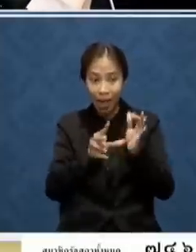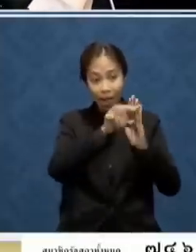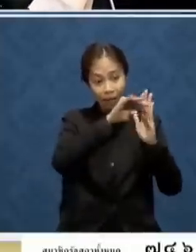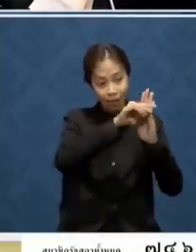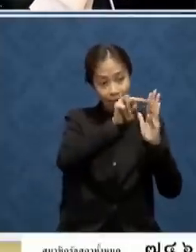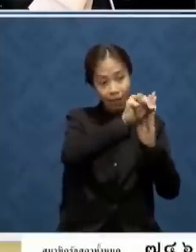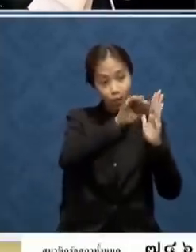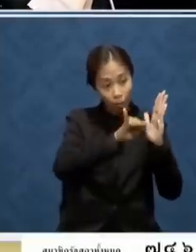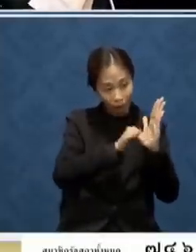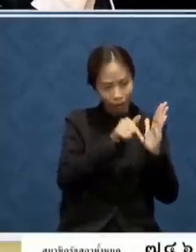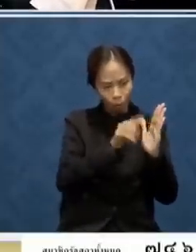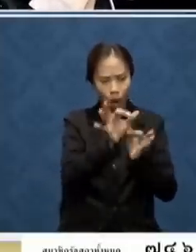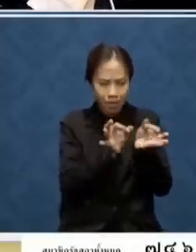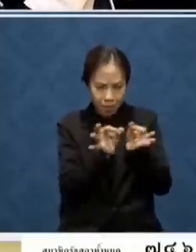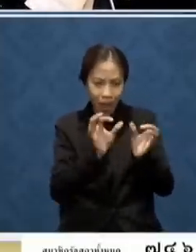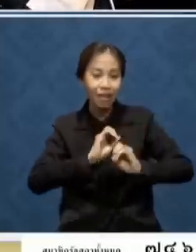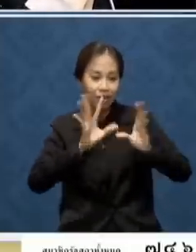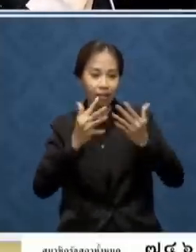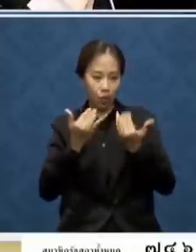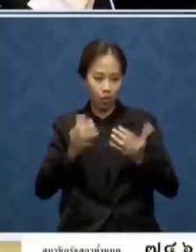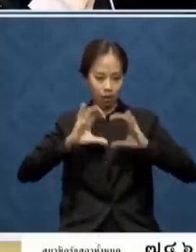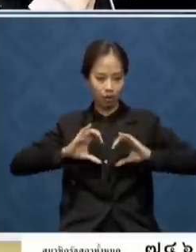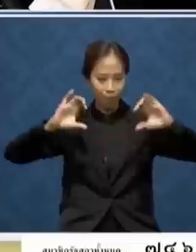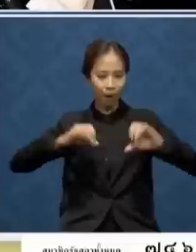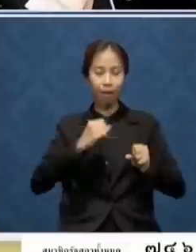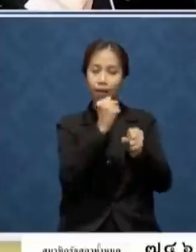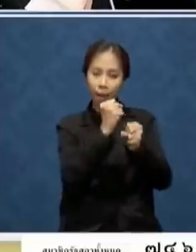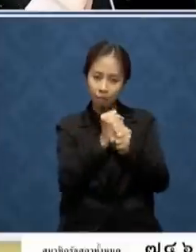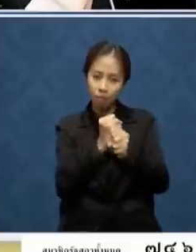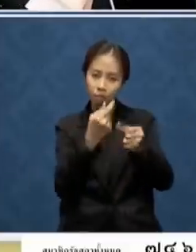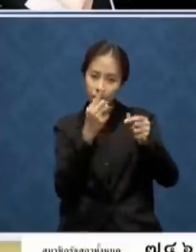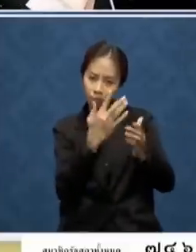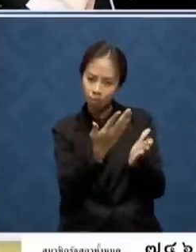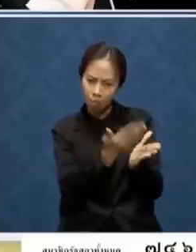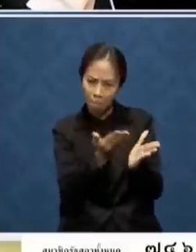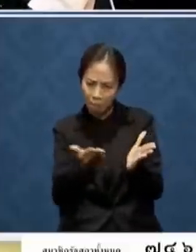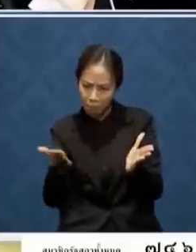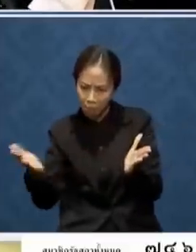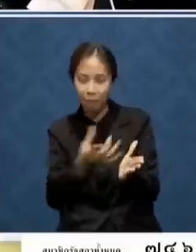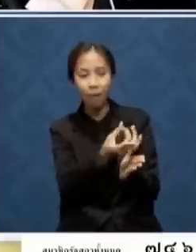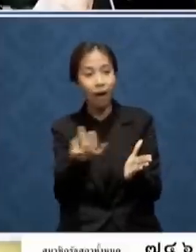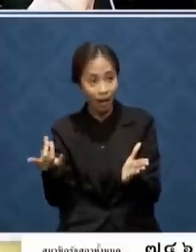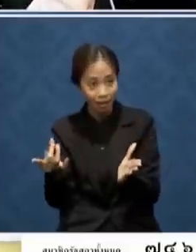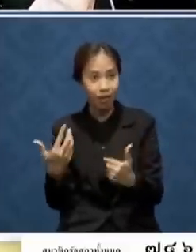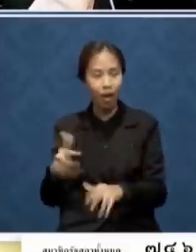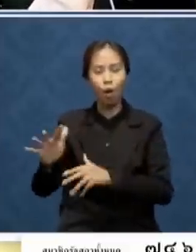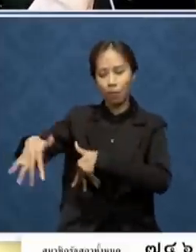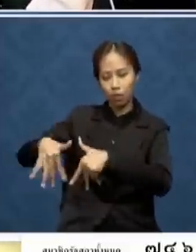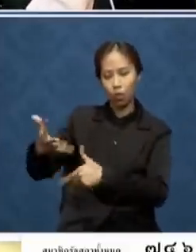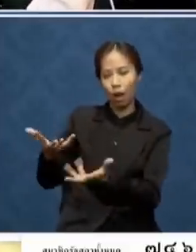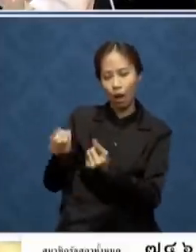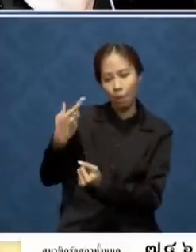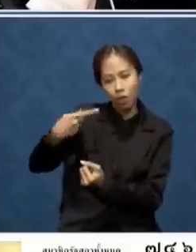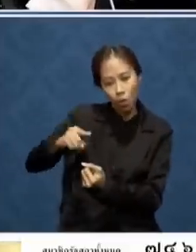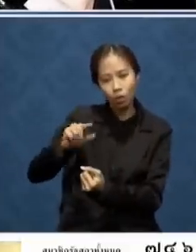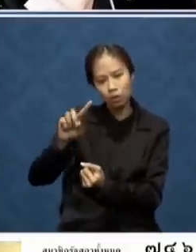เจนเพื่อให้ประชาชนเห็นได้ว่ารัฐบาลกำลังจะทำอะไรโดยวิธีการไหนประชาชนจะได้รับผลดีอย่างไร